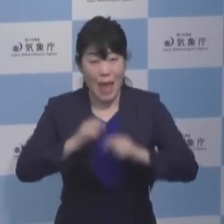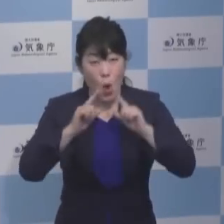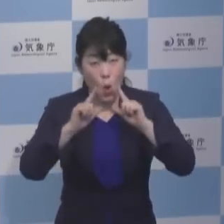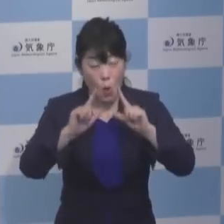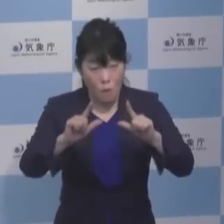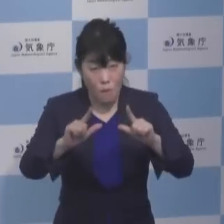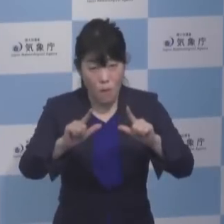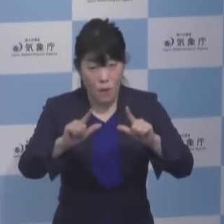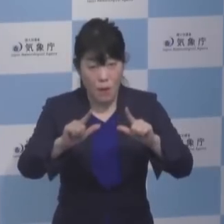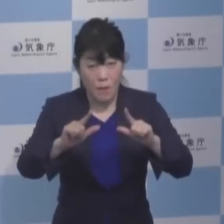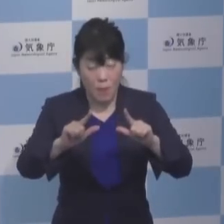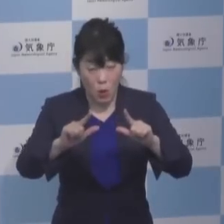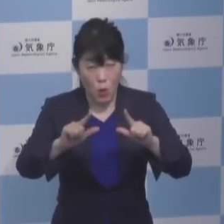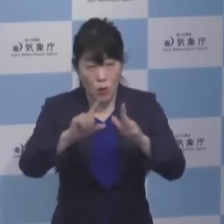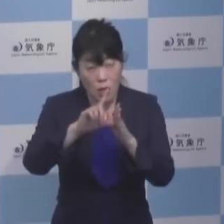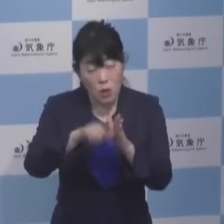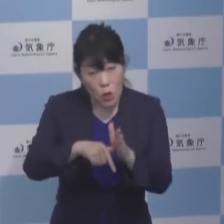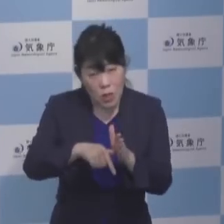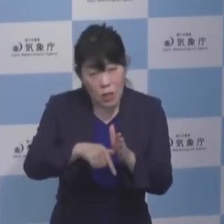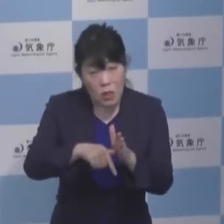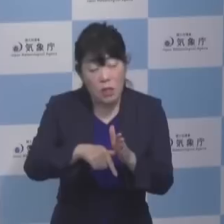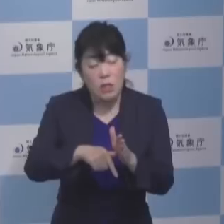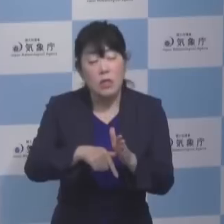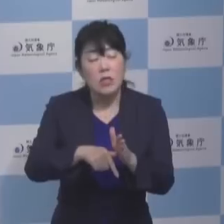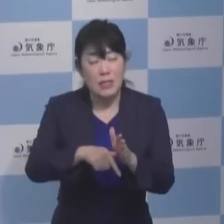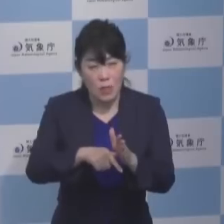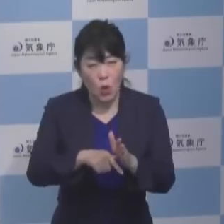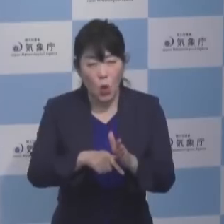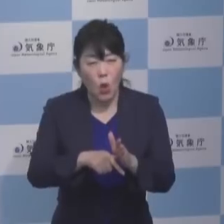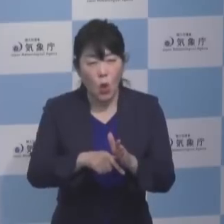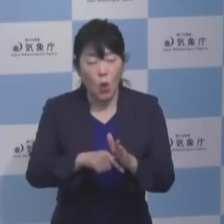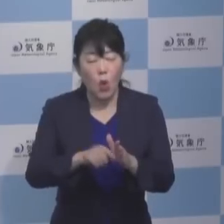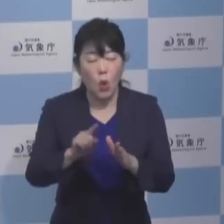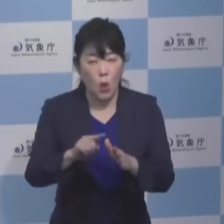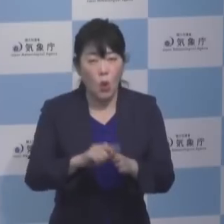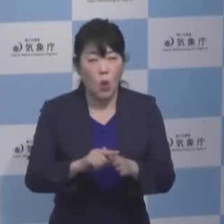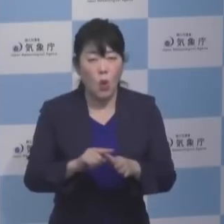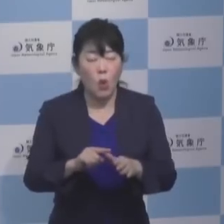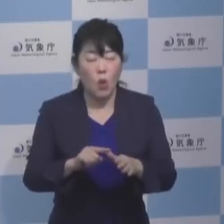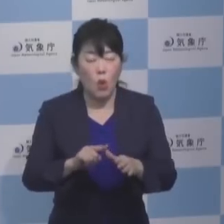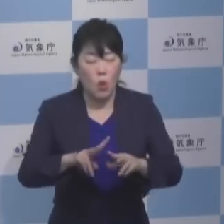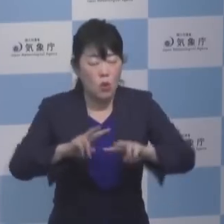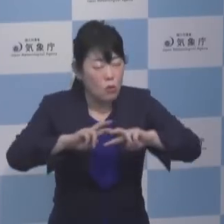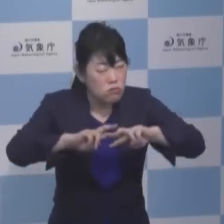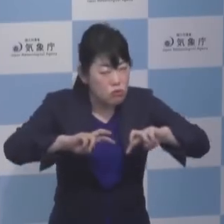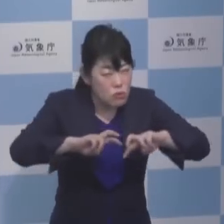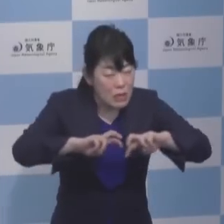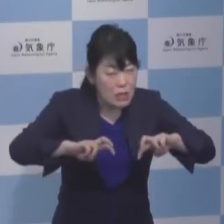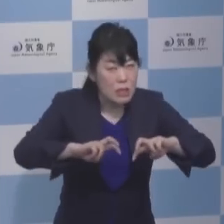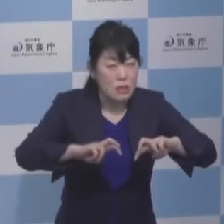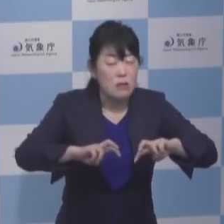での、主要度到達までの時間とか、こういったところの分析までになっております。